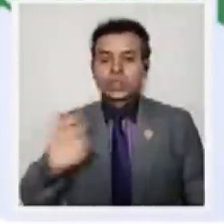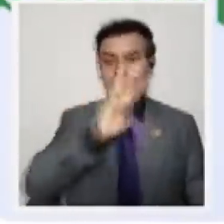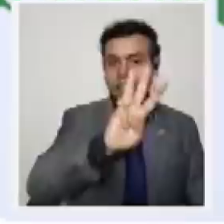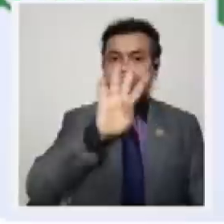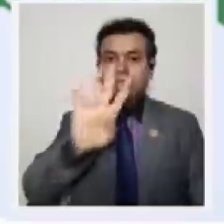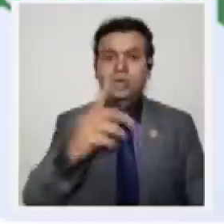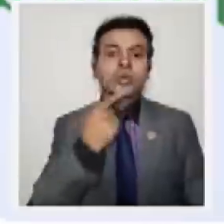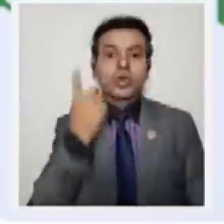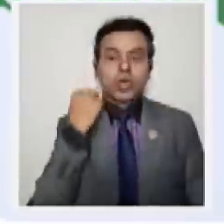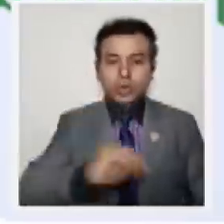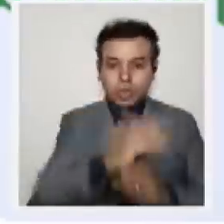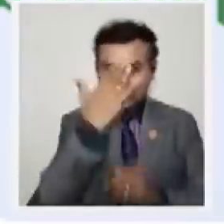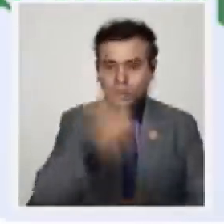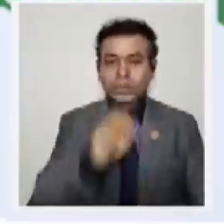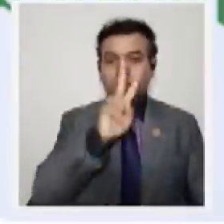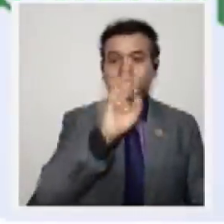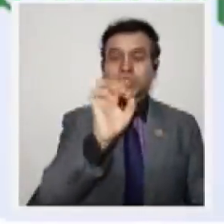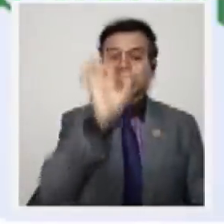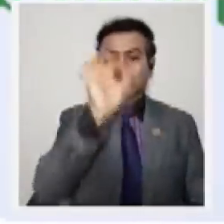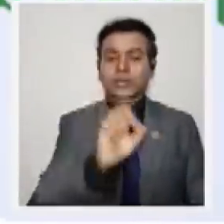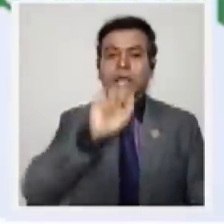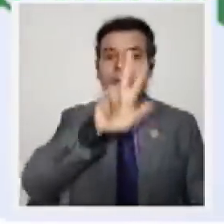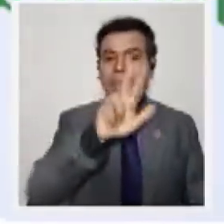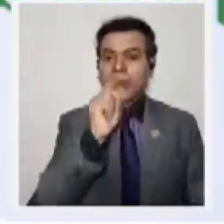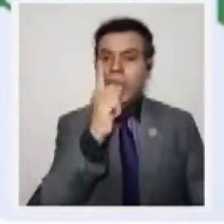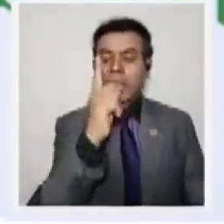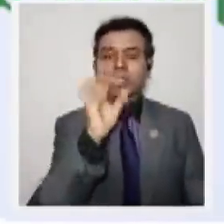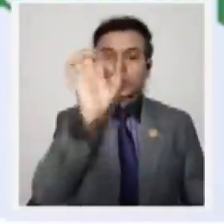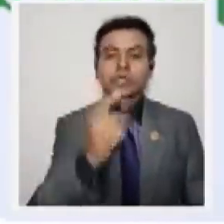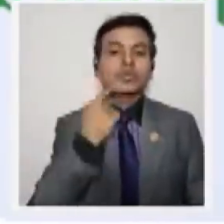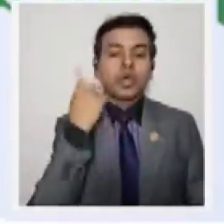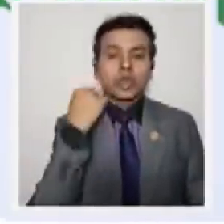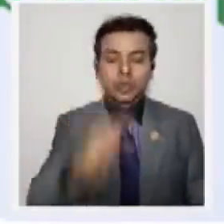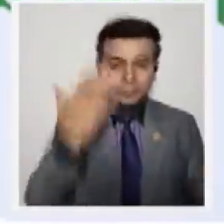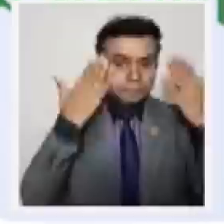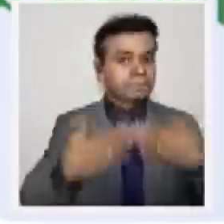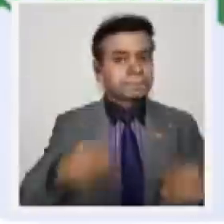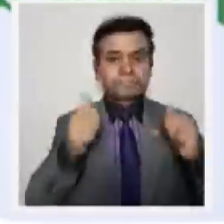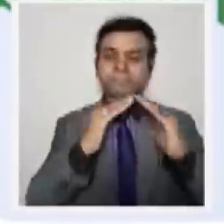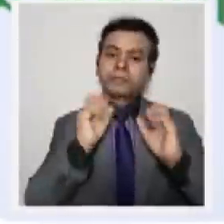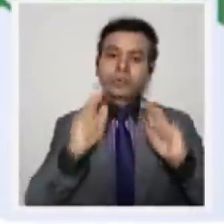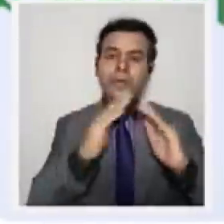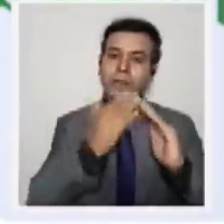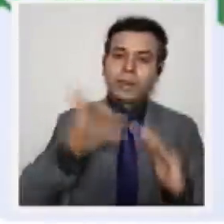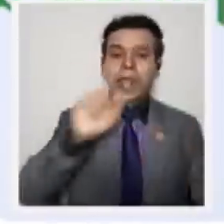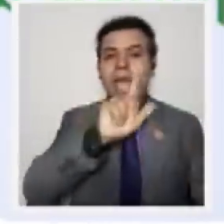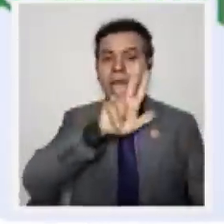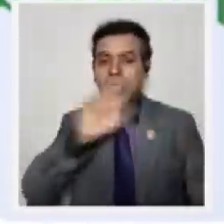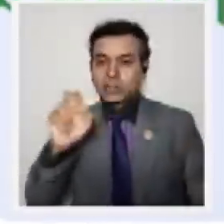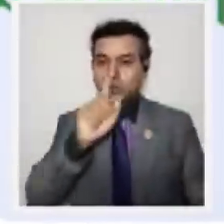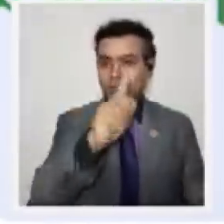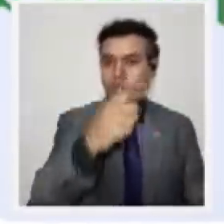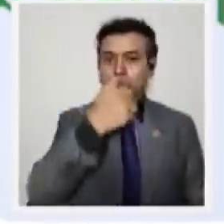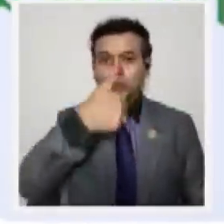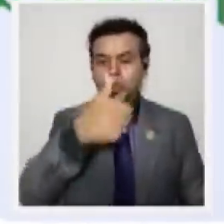2,381 জন, এ পর্যন্ত শনাক্ত 49,534 জন। 24 ঘন্টায় শনাক্তের হার